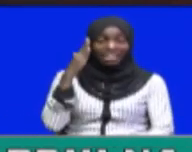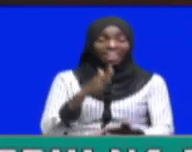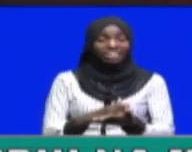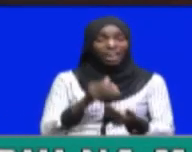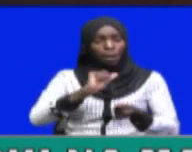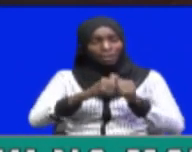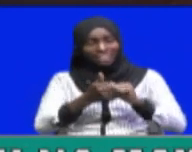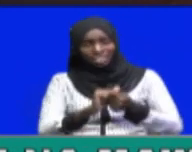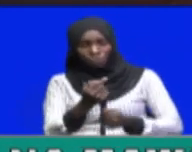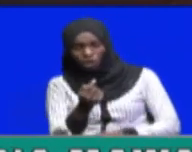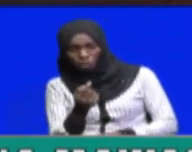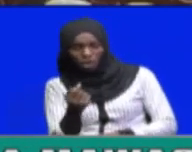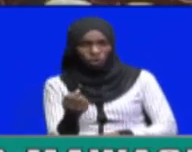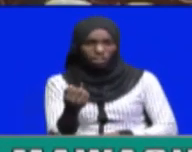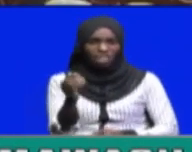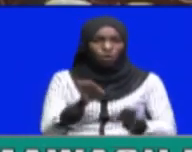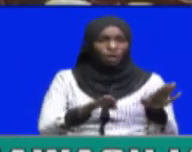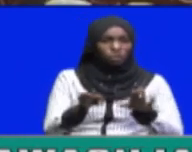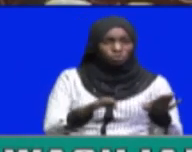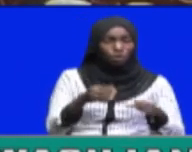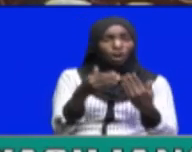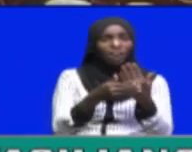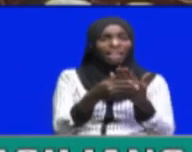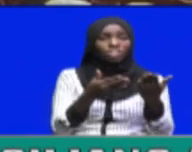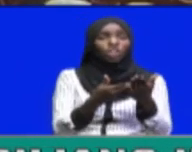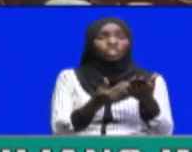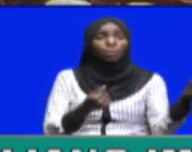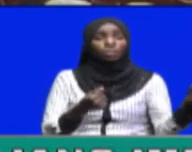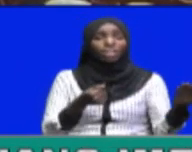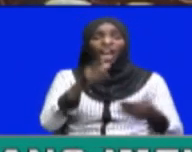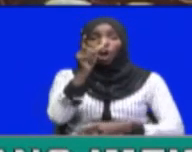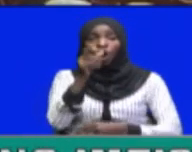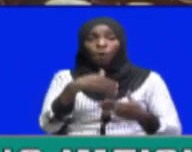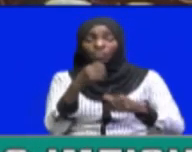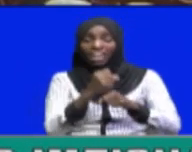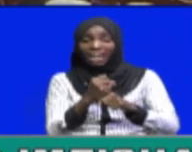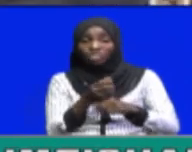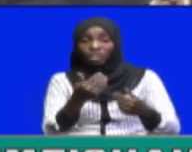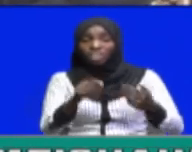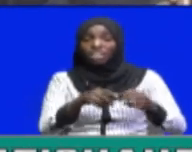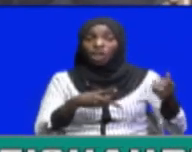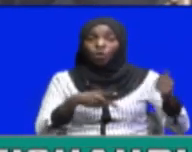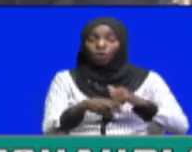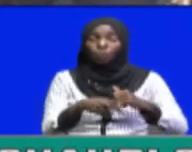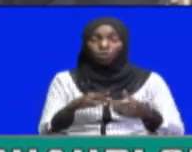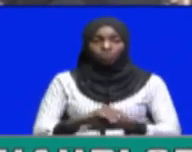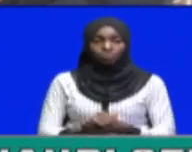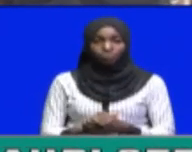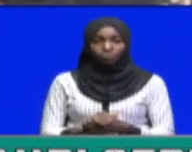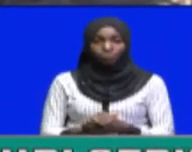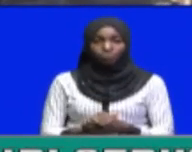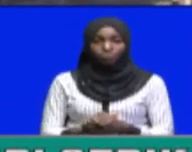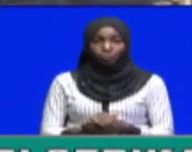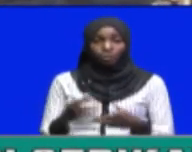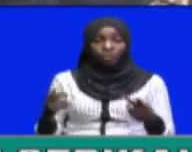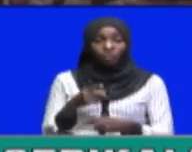changamoto ndogondogo zinazowasumbua wananchi zinazosababishwa na baadhi ya watendaji zinafanywa kazi. Waziri Musa Azan Zungu ambaye